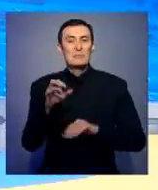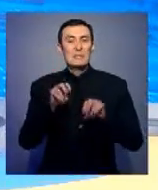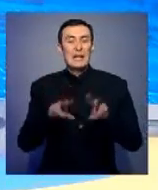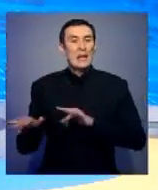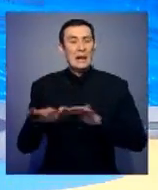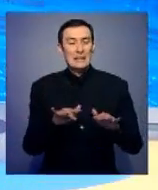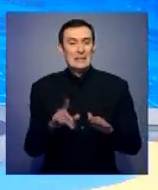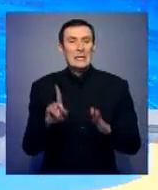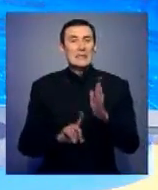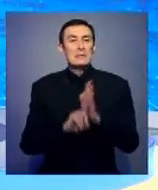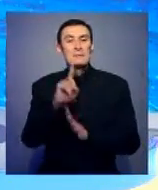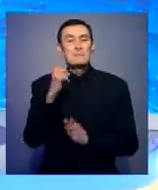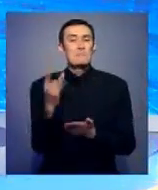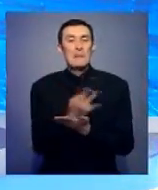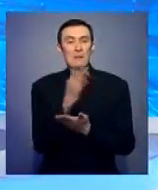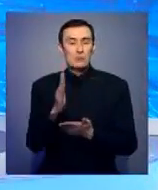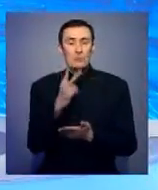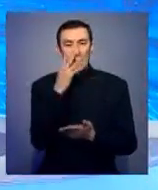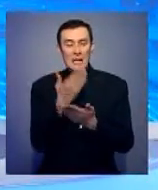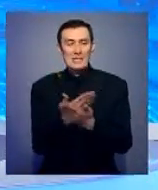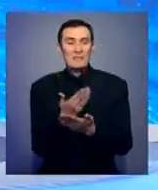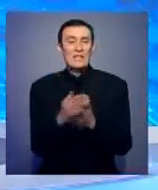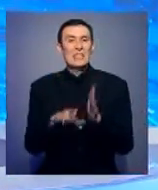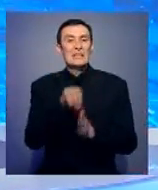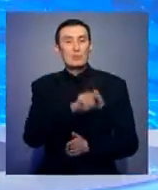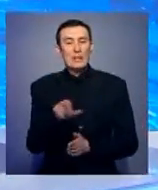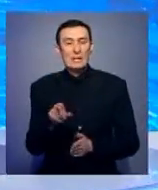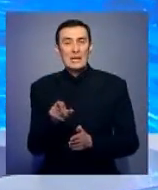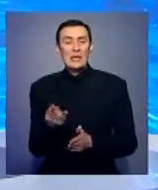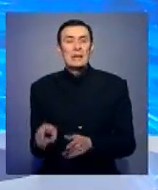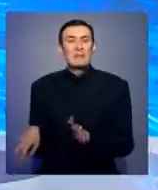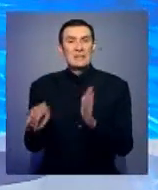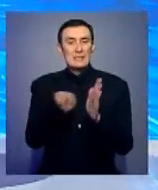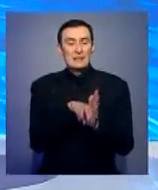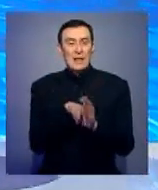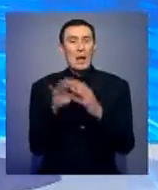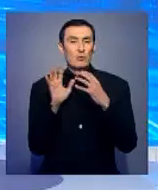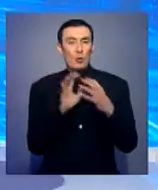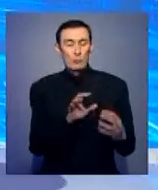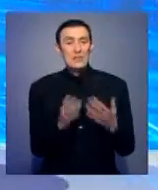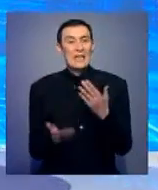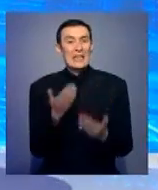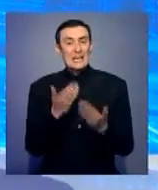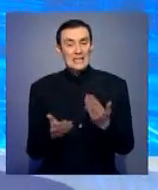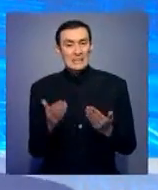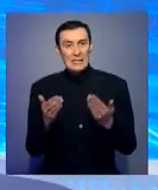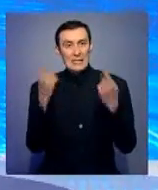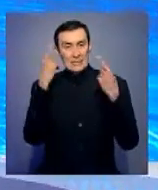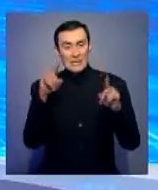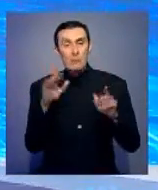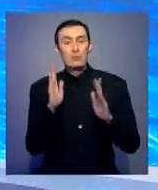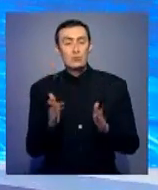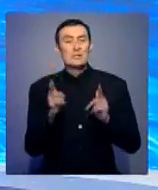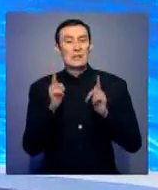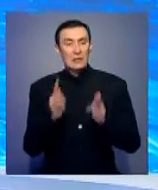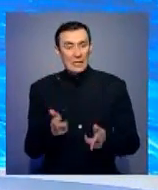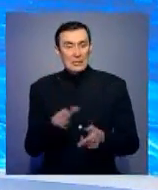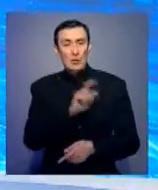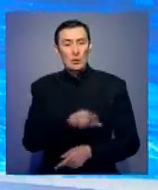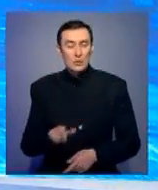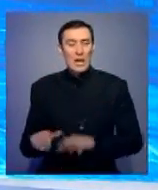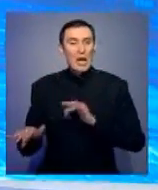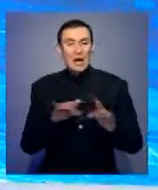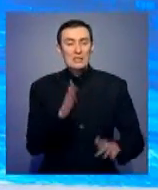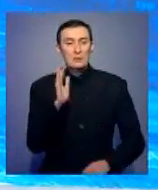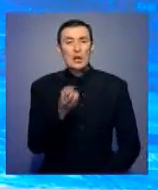и первыми пример подадут депутаты парламента, пересев на общественный транспорт. Если идею поддержат местные жители, акция